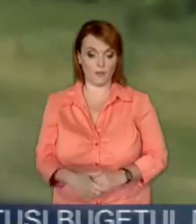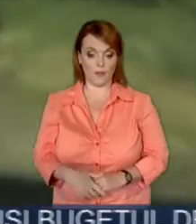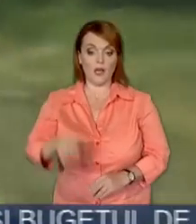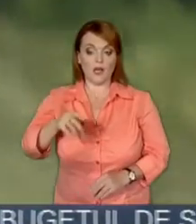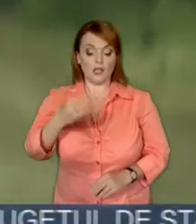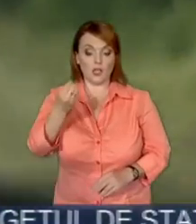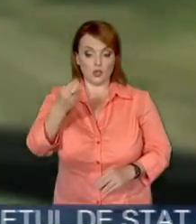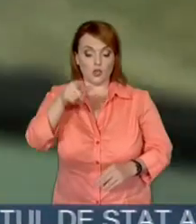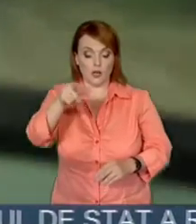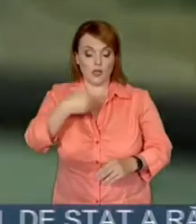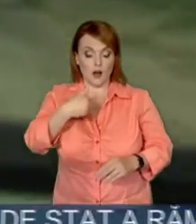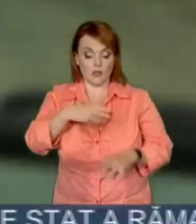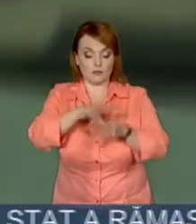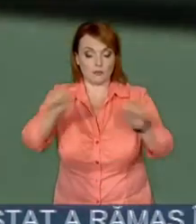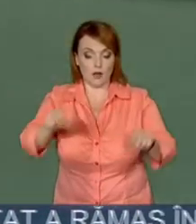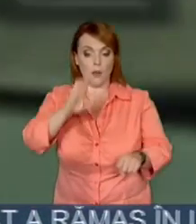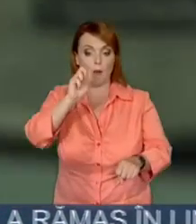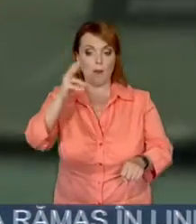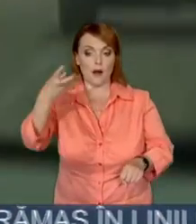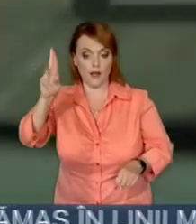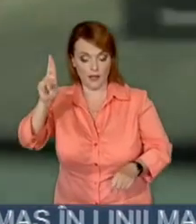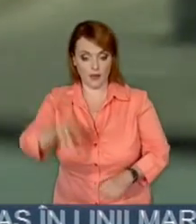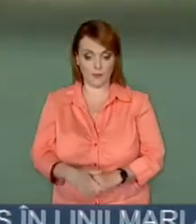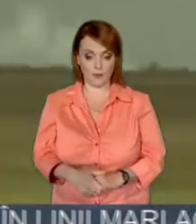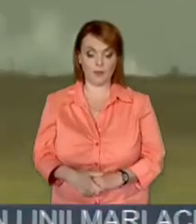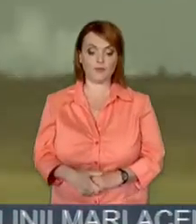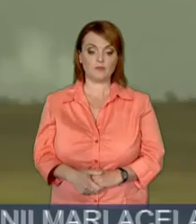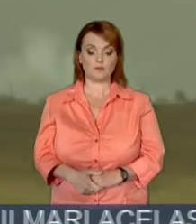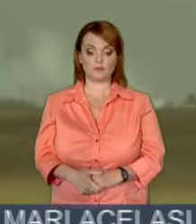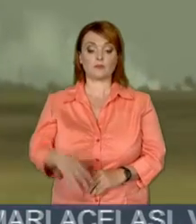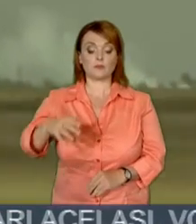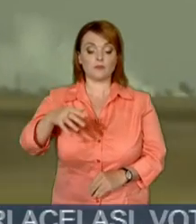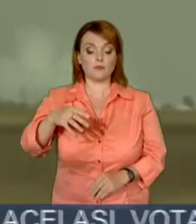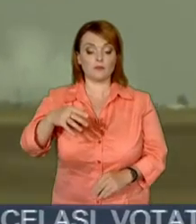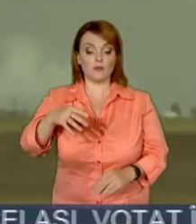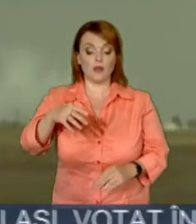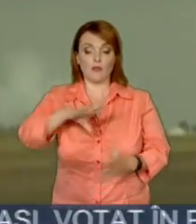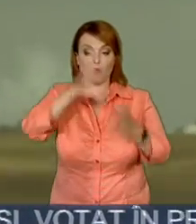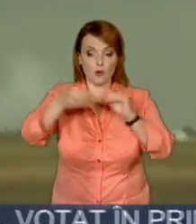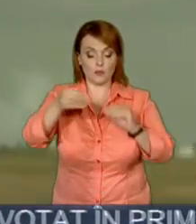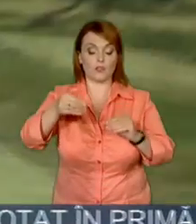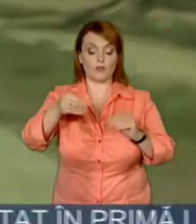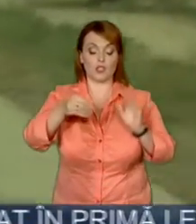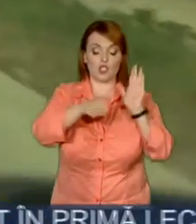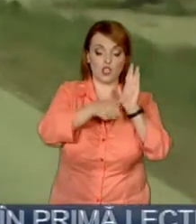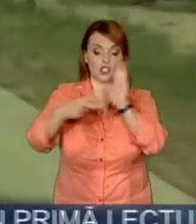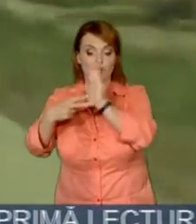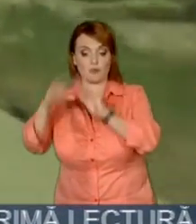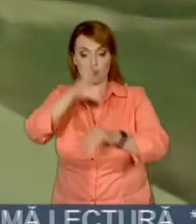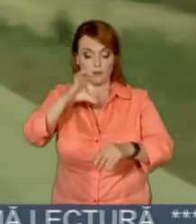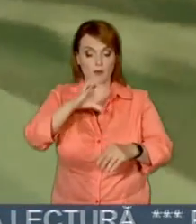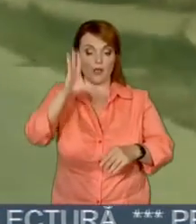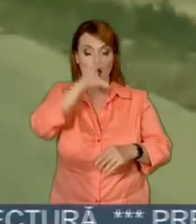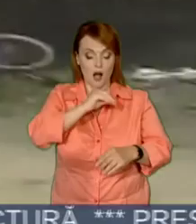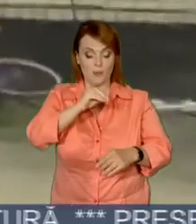localitatea Balakleia. Forțele controlate de Kiev au recucerit aproximativ 400 de kilometri pătrați în perioada 6-7 septembrie,